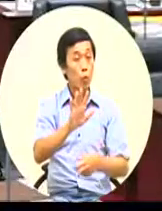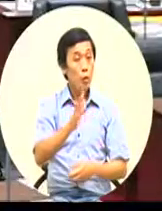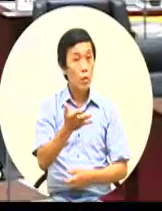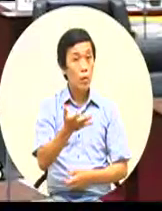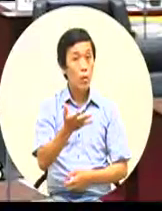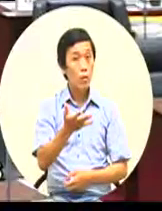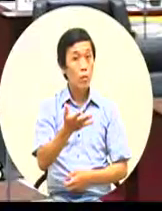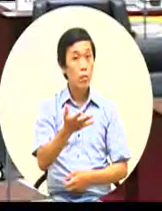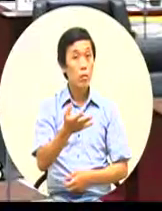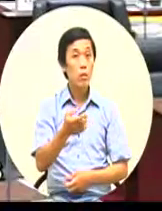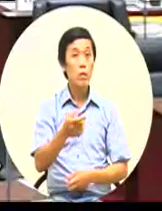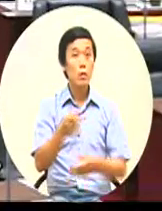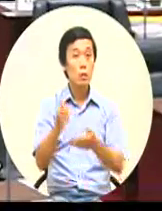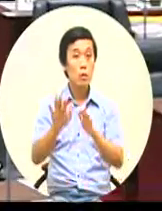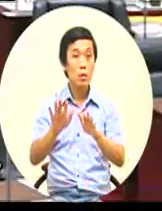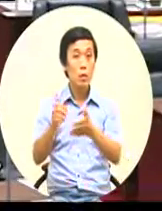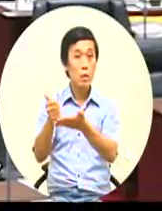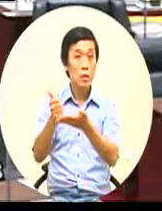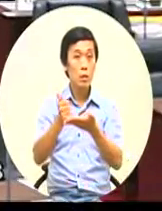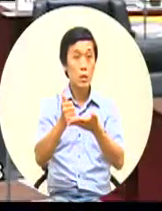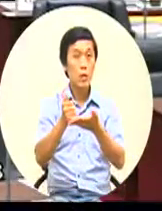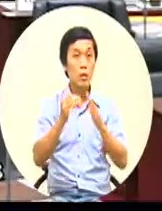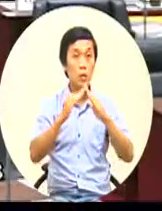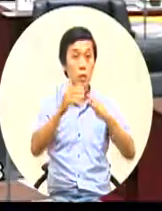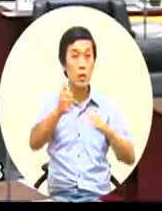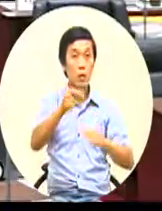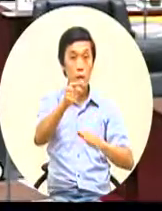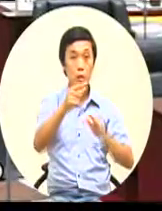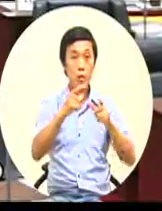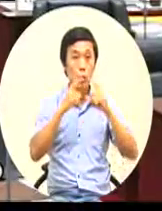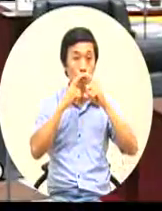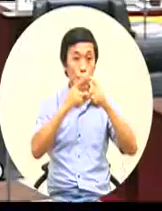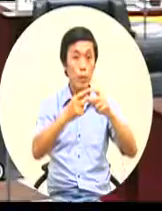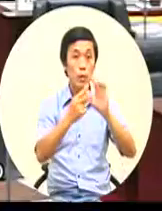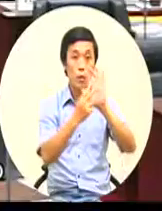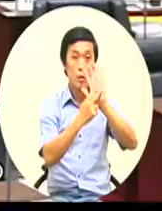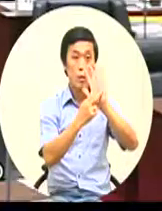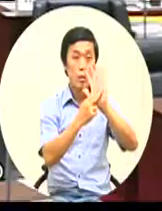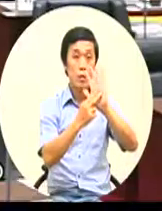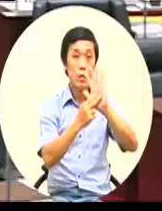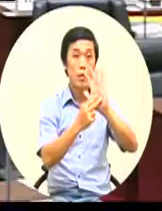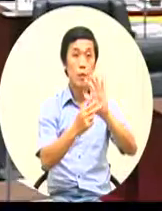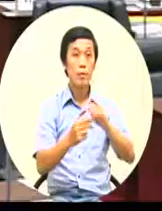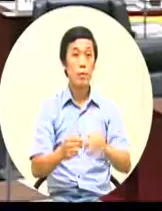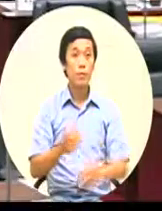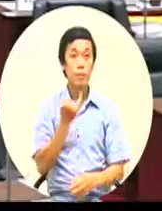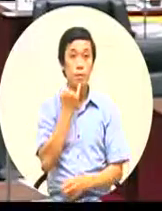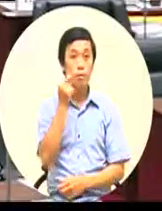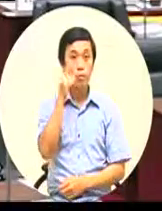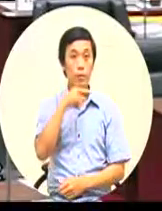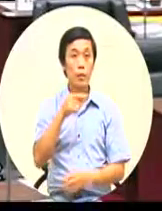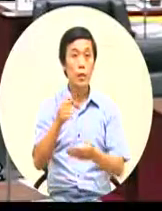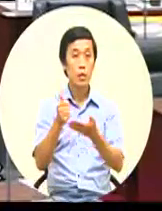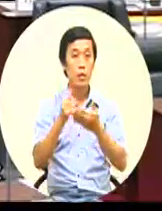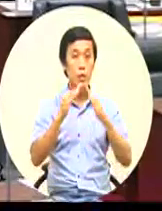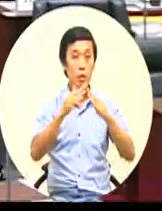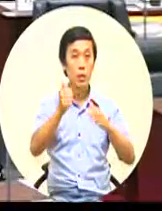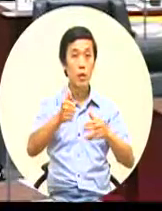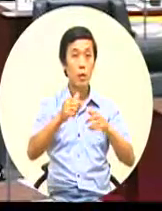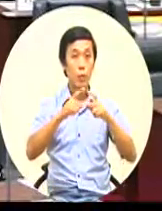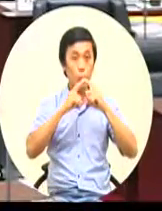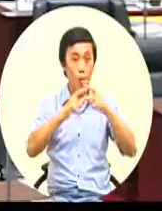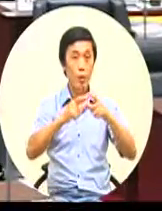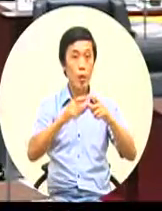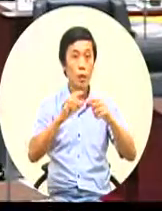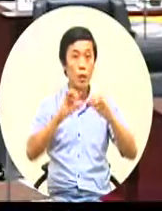敢会当遮市长哩？简单答复一下， 请市长回答。 多谢议长啊，多谢吴